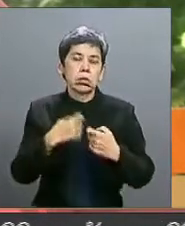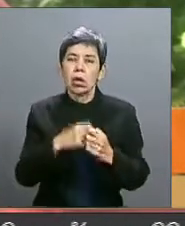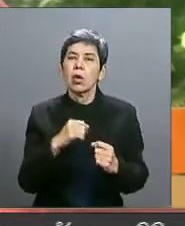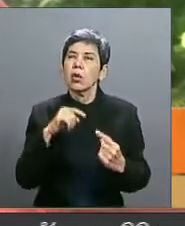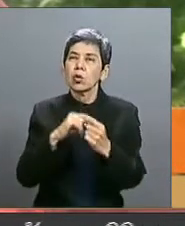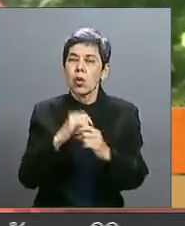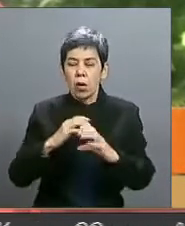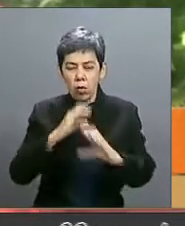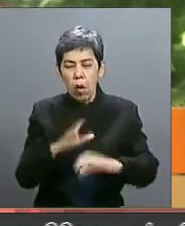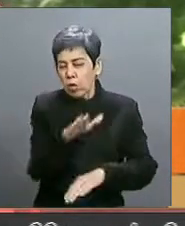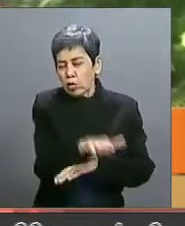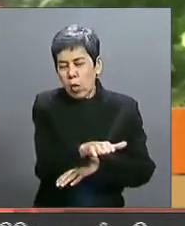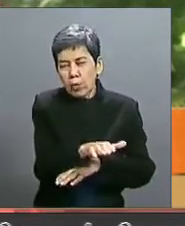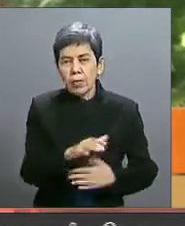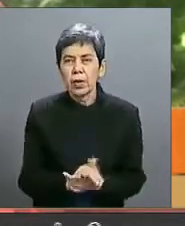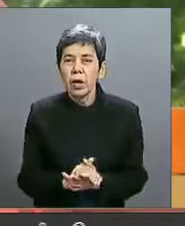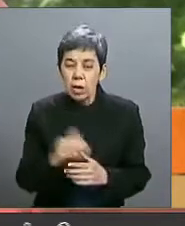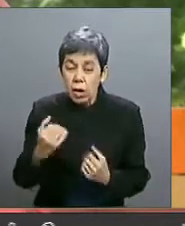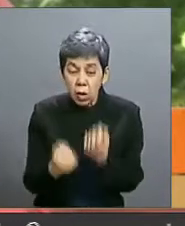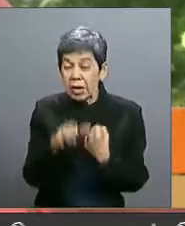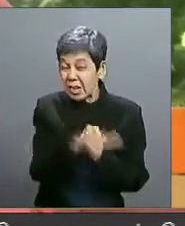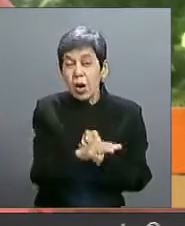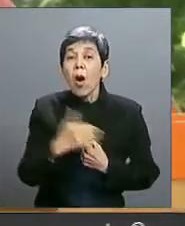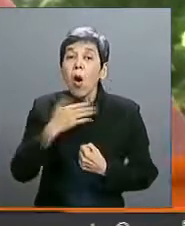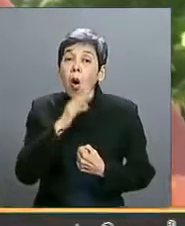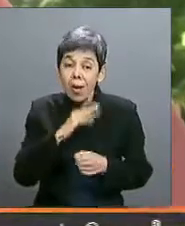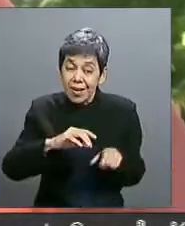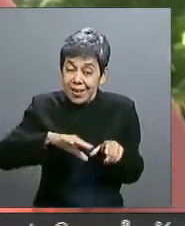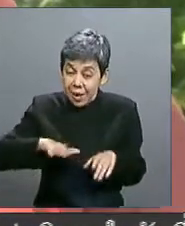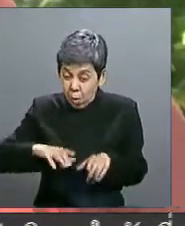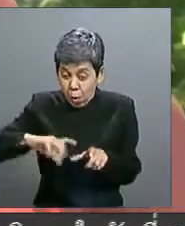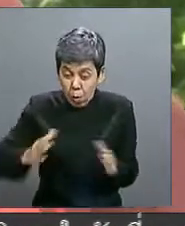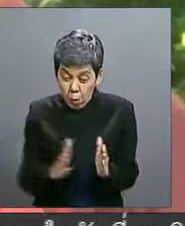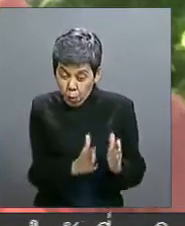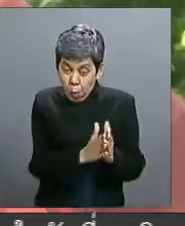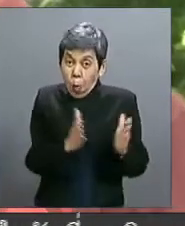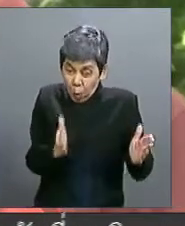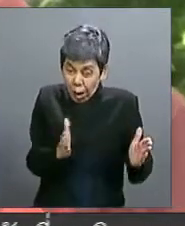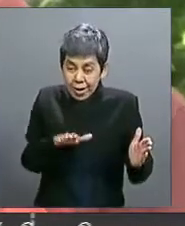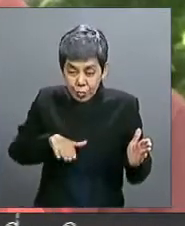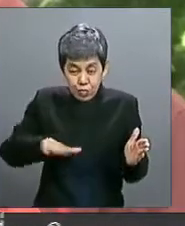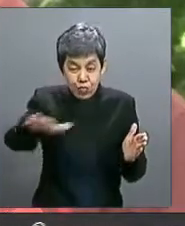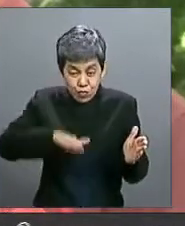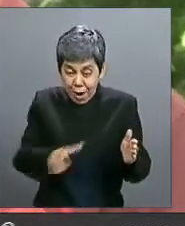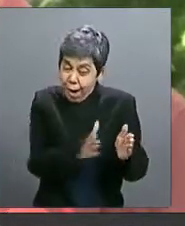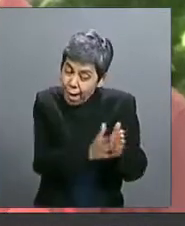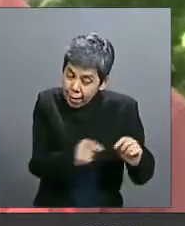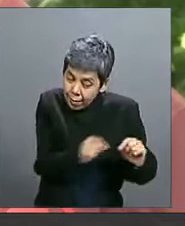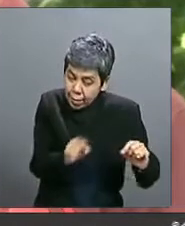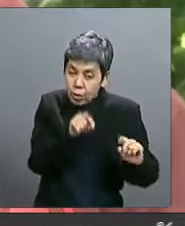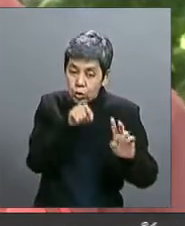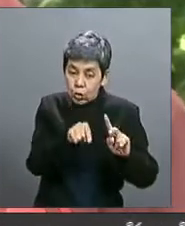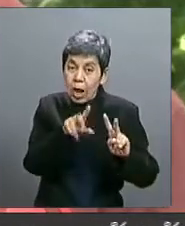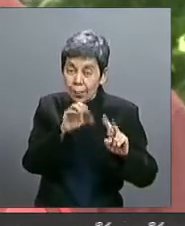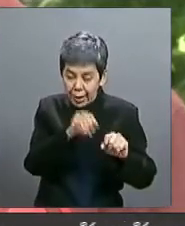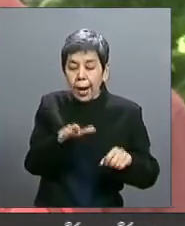ต่อการที่จะจอดรถนะครับข้างทางนอกจากว่าจะมีไหลทางกว้างพอกว้างขนาด 2.5 เมตรเลยที่ส